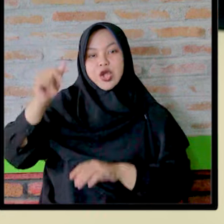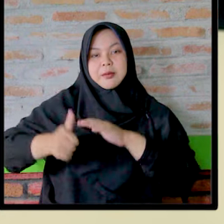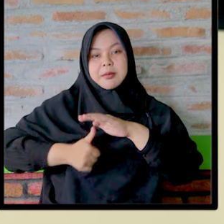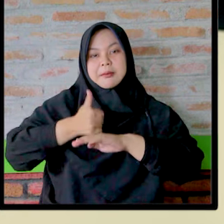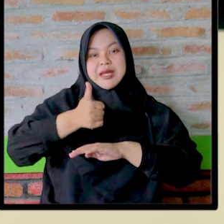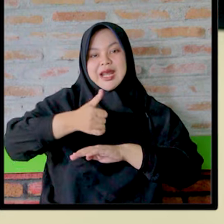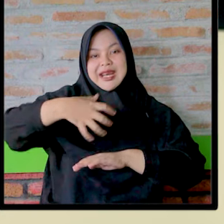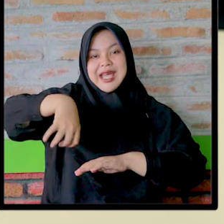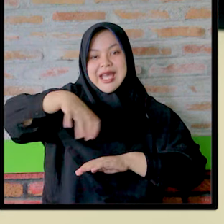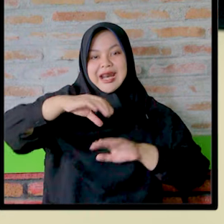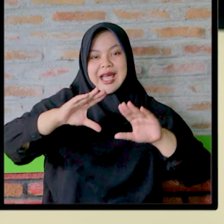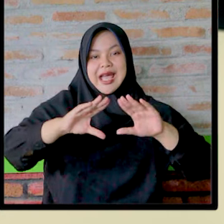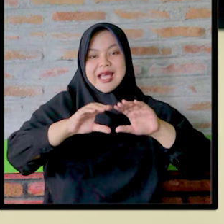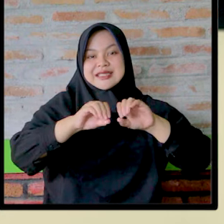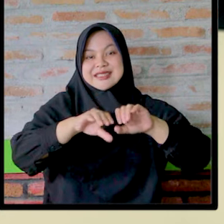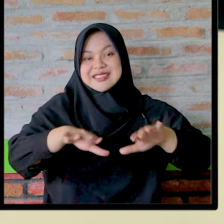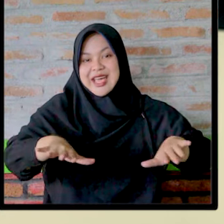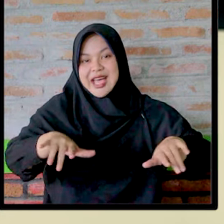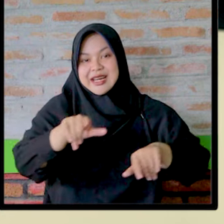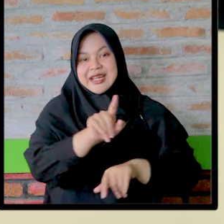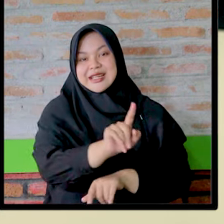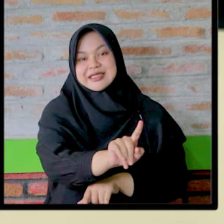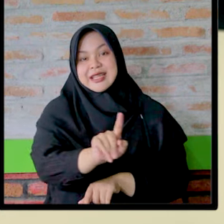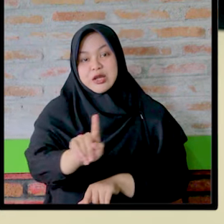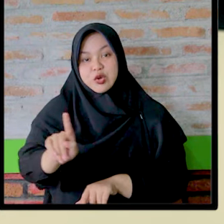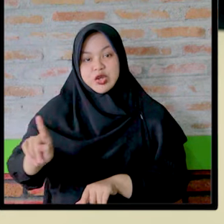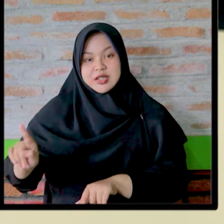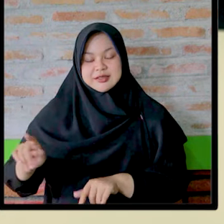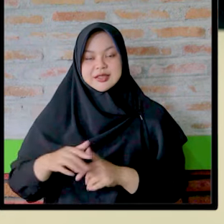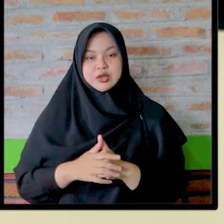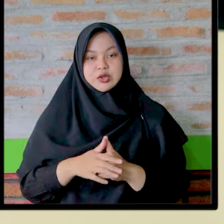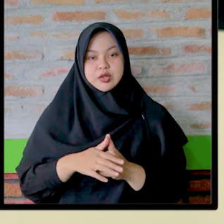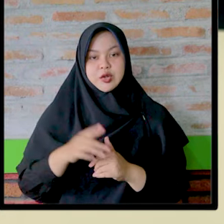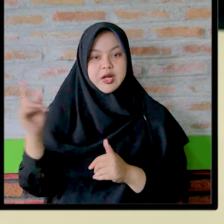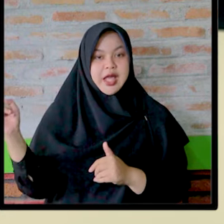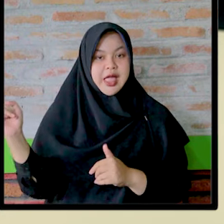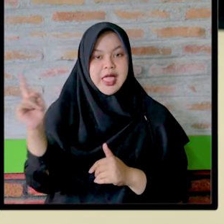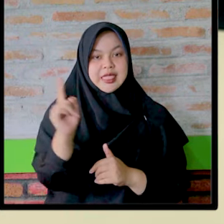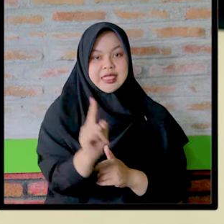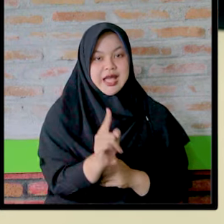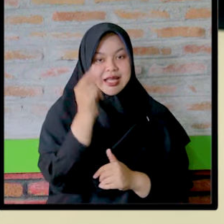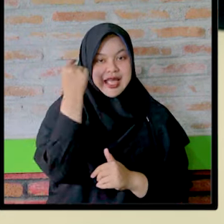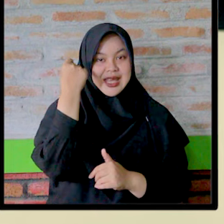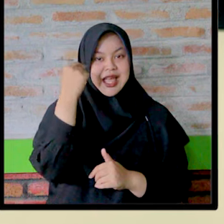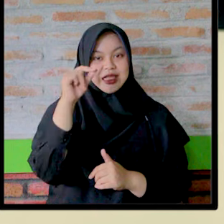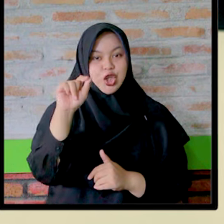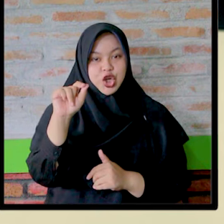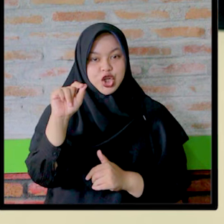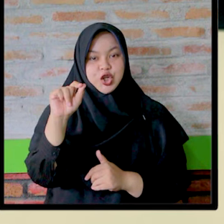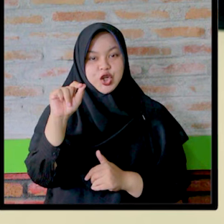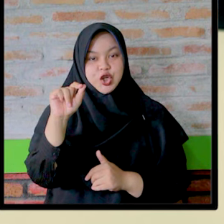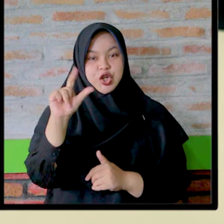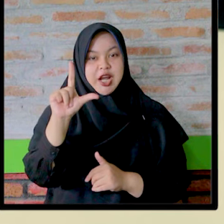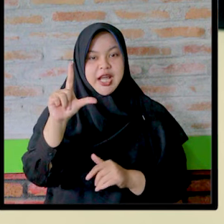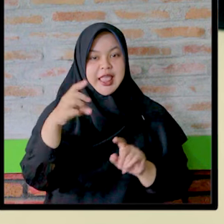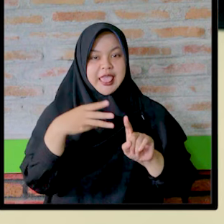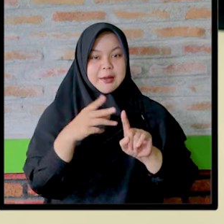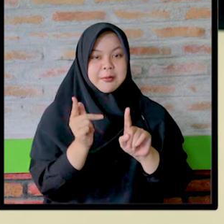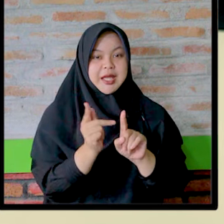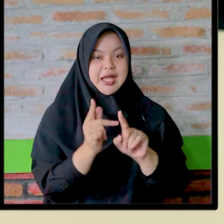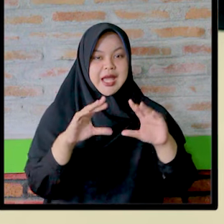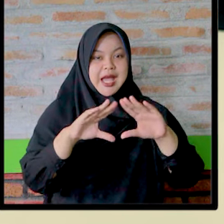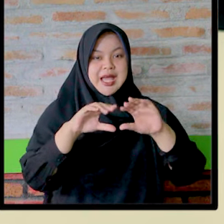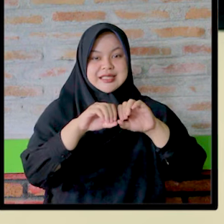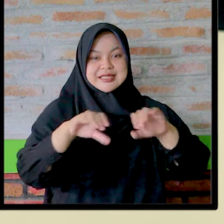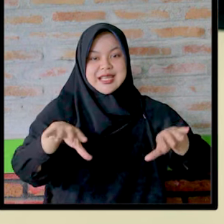setiap kabupaten kota lihat datang kantor majelis e apa kantor LBH Aisyah di tempat